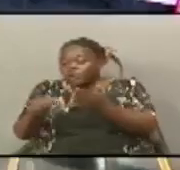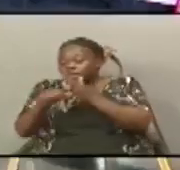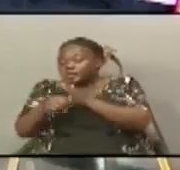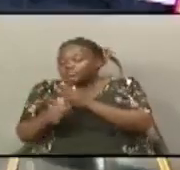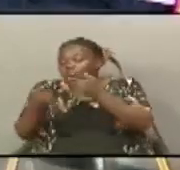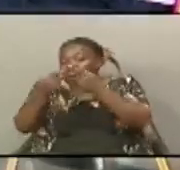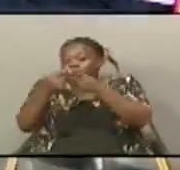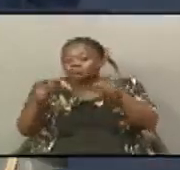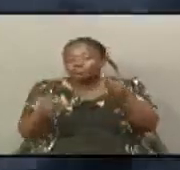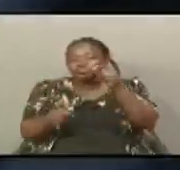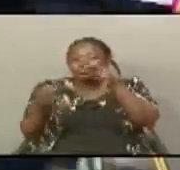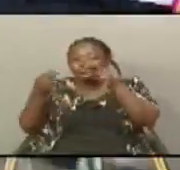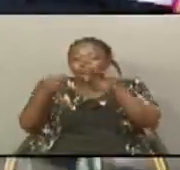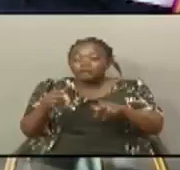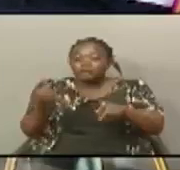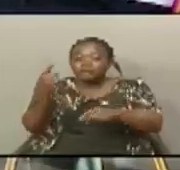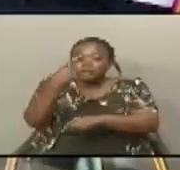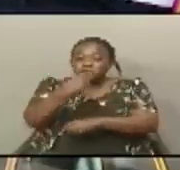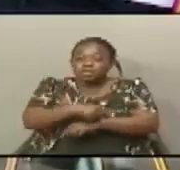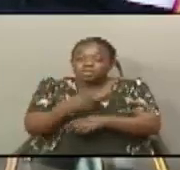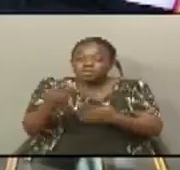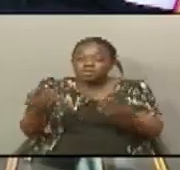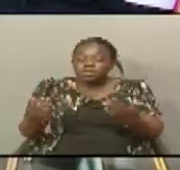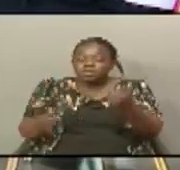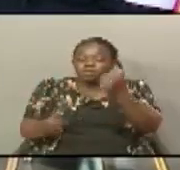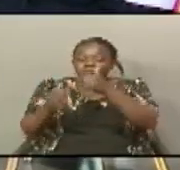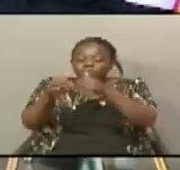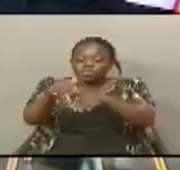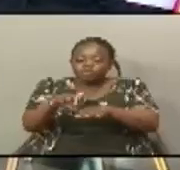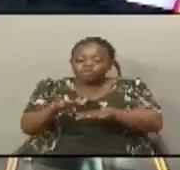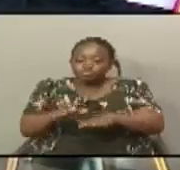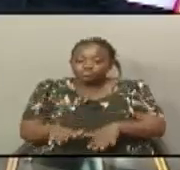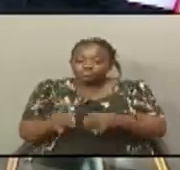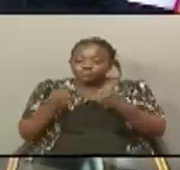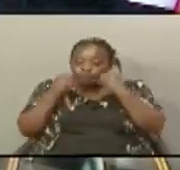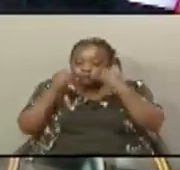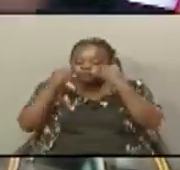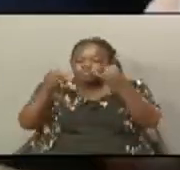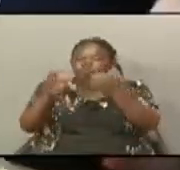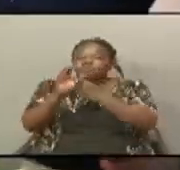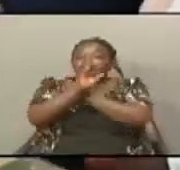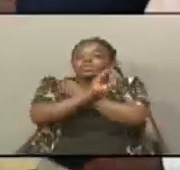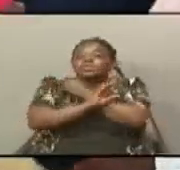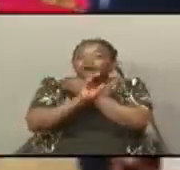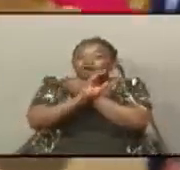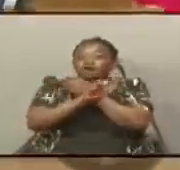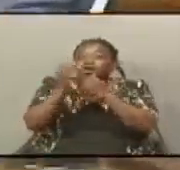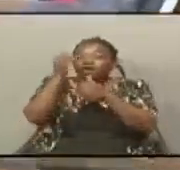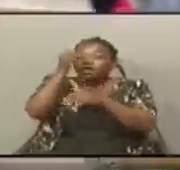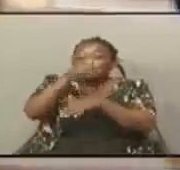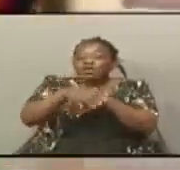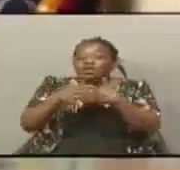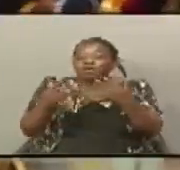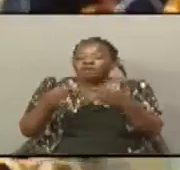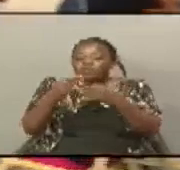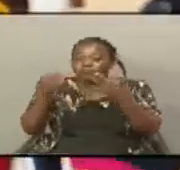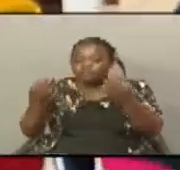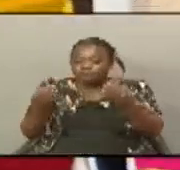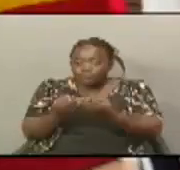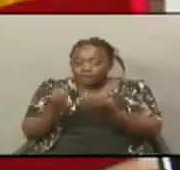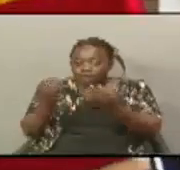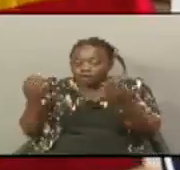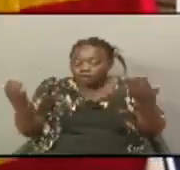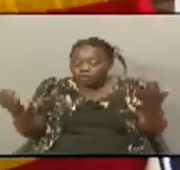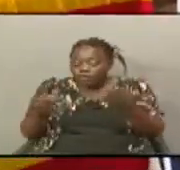eziteeberekezi basusseeko era olunaku omugenzi Araki lw'anaziikibwa lujja kutegeezebwa eggwanga. Kino kivudde ku butakkaanya mu famire ku w'omugenzi